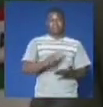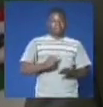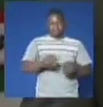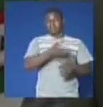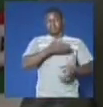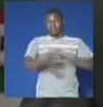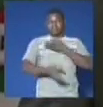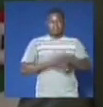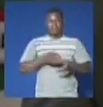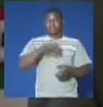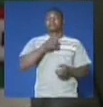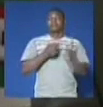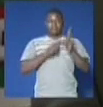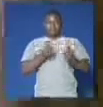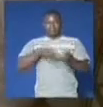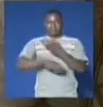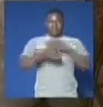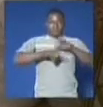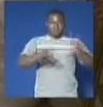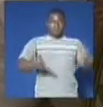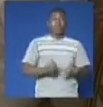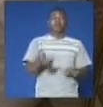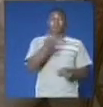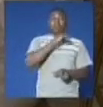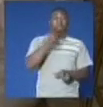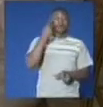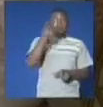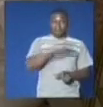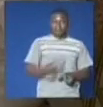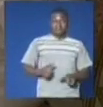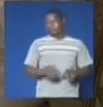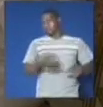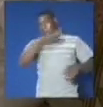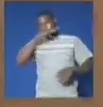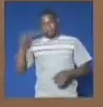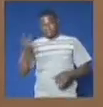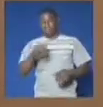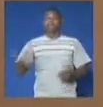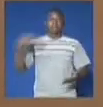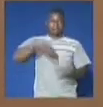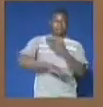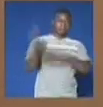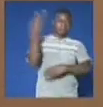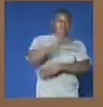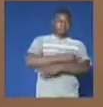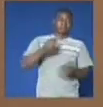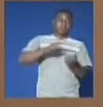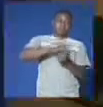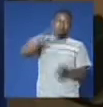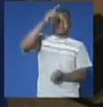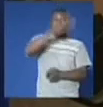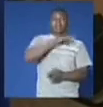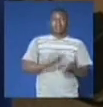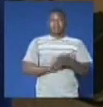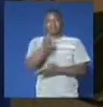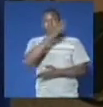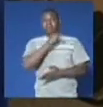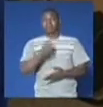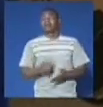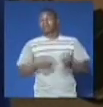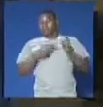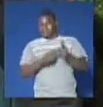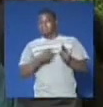un contexte marqué par une montée de la criminalité transfrontalière et l'utilisation abusive des armes. Il s'agit également